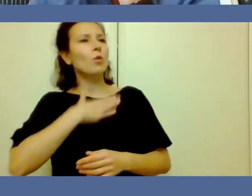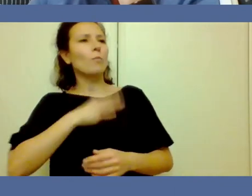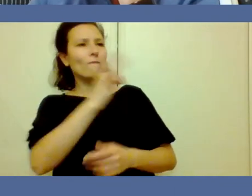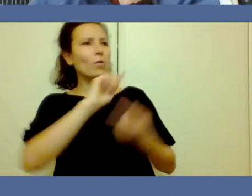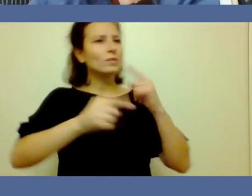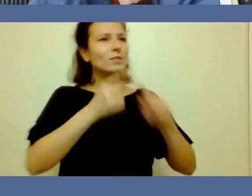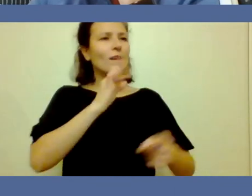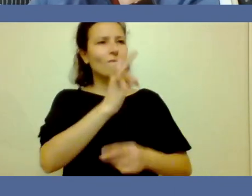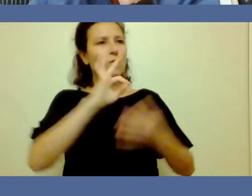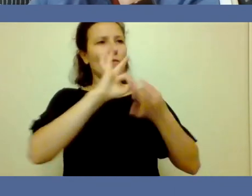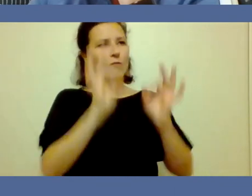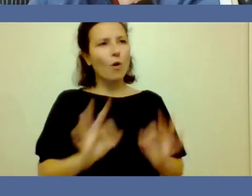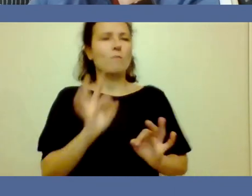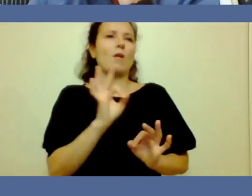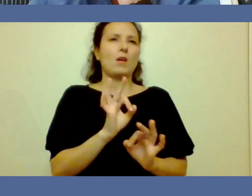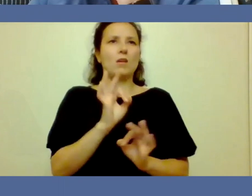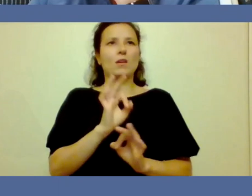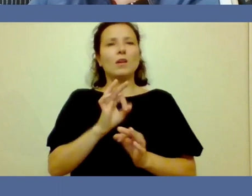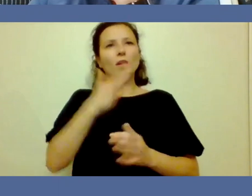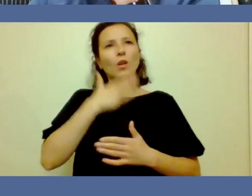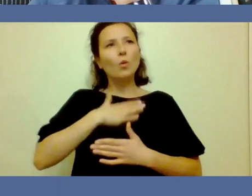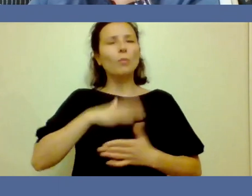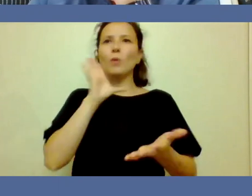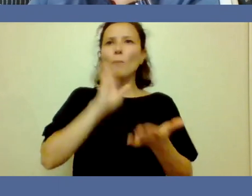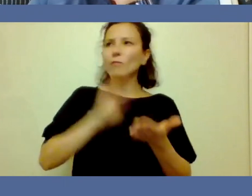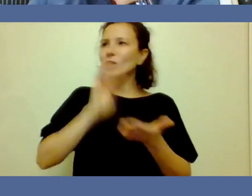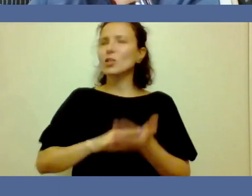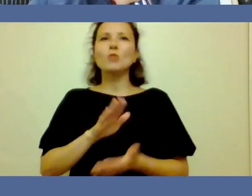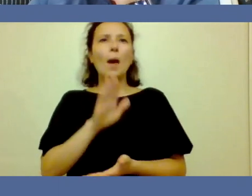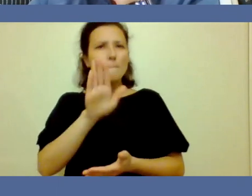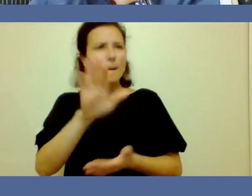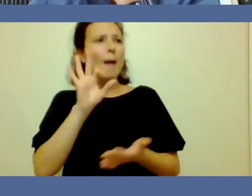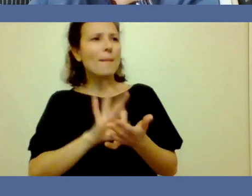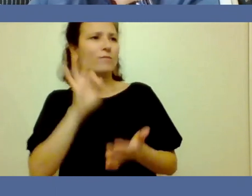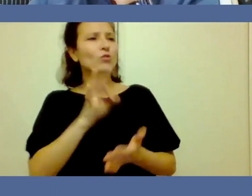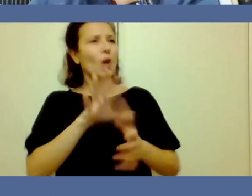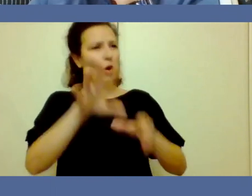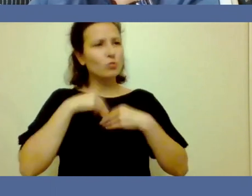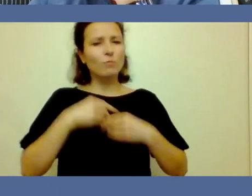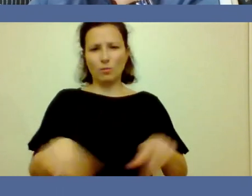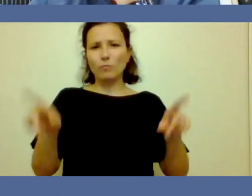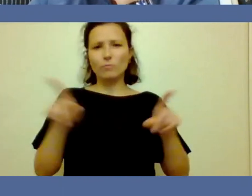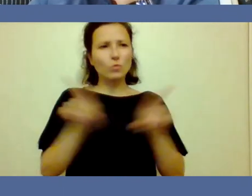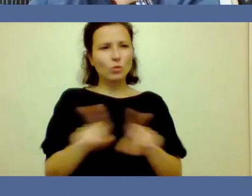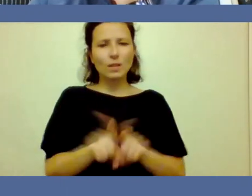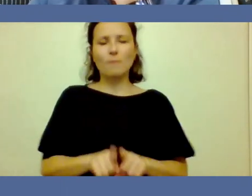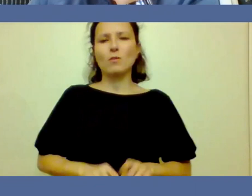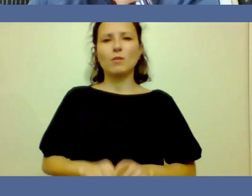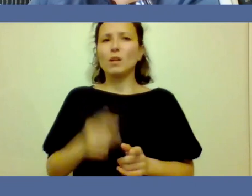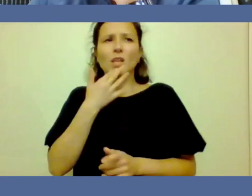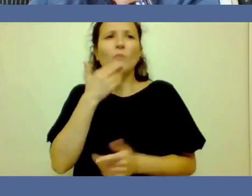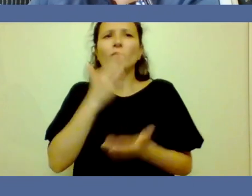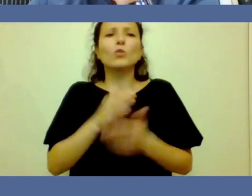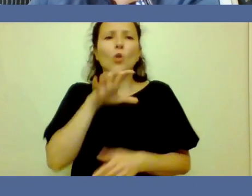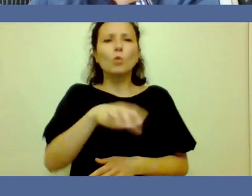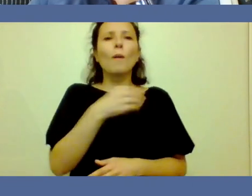to doświadczać tego za każdym razem i mieć pewność, że dokładnie dostaną to, co zwykle. Nie mówię tylko o polskich autorach,